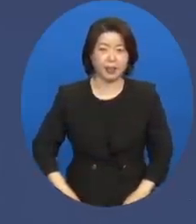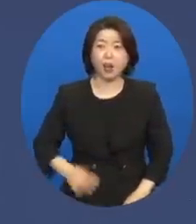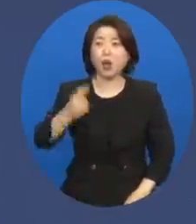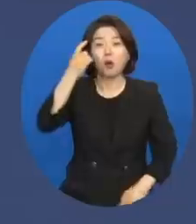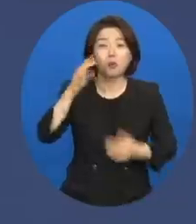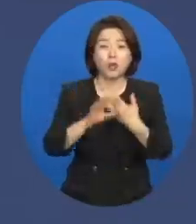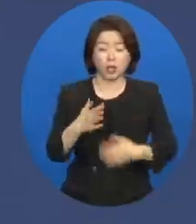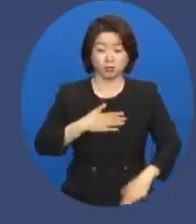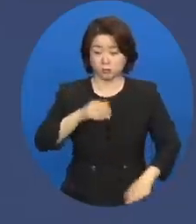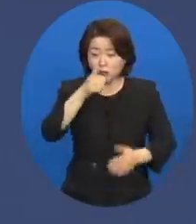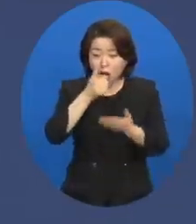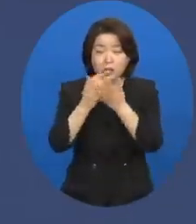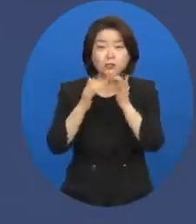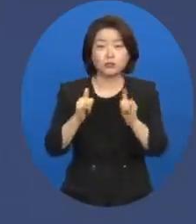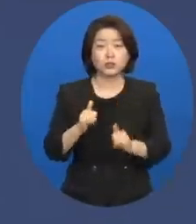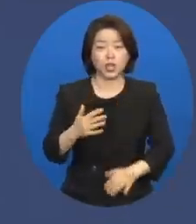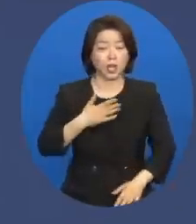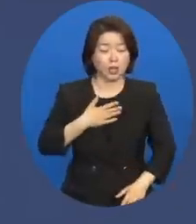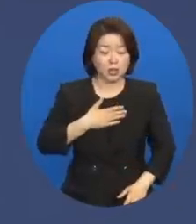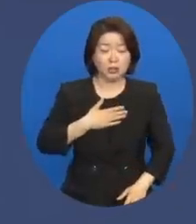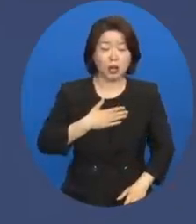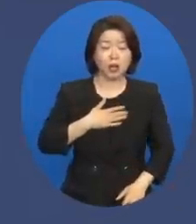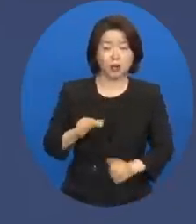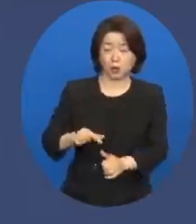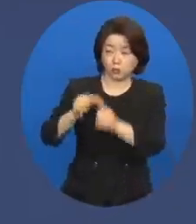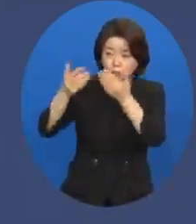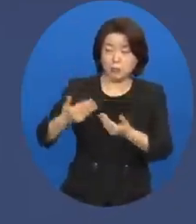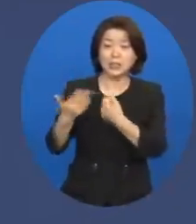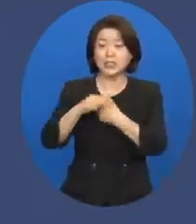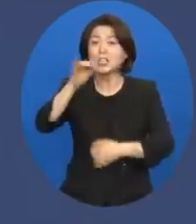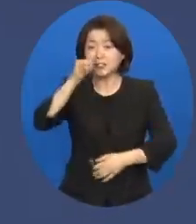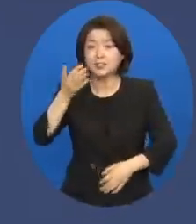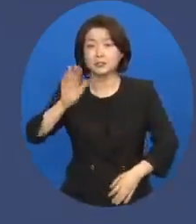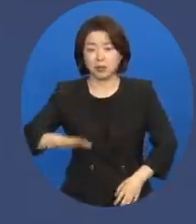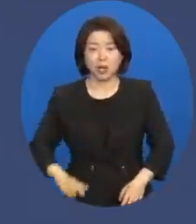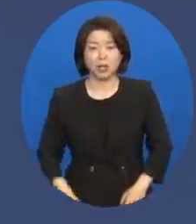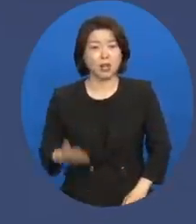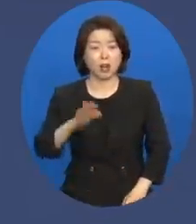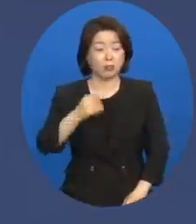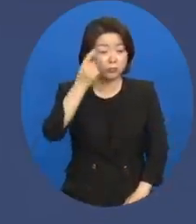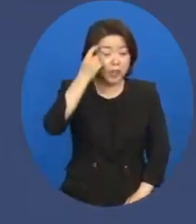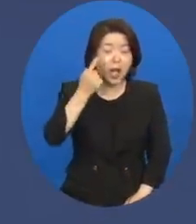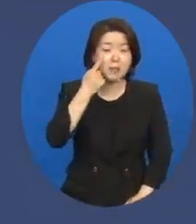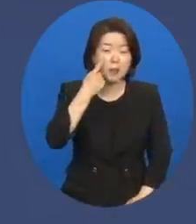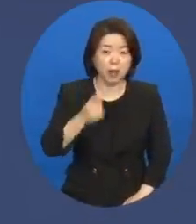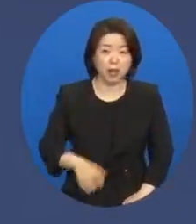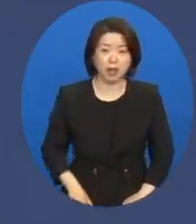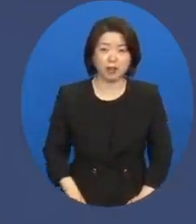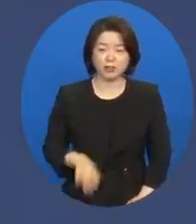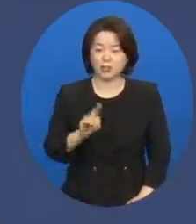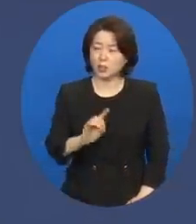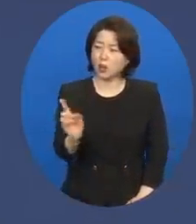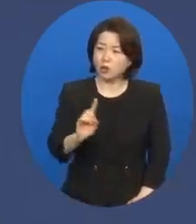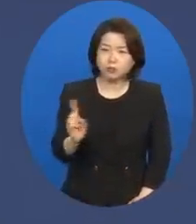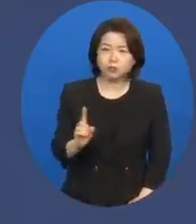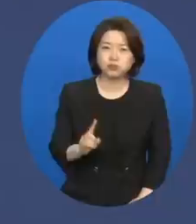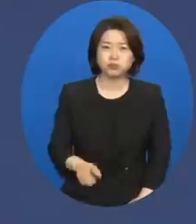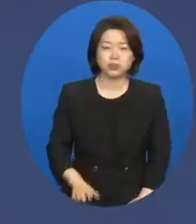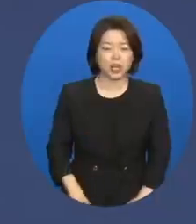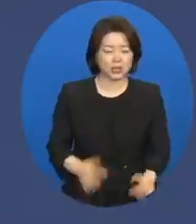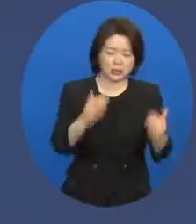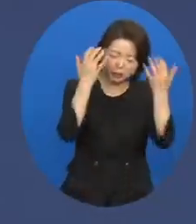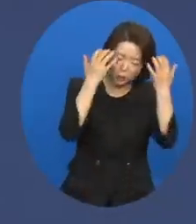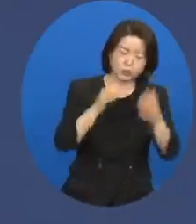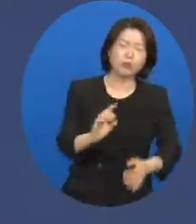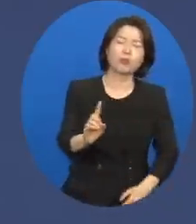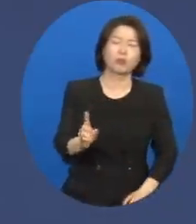왜냐면 나도 죄인 놈이 구원을 받아서 이렇게 은혜를 받았지만 그러나 생각해보면 이게 무슨 고생입니까